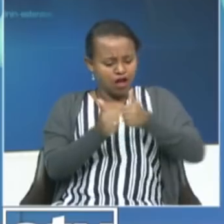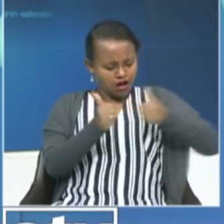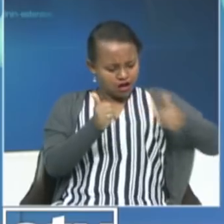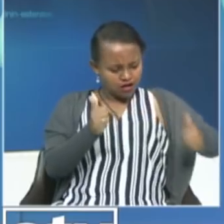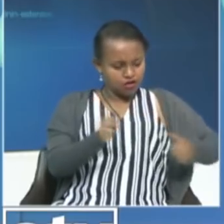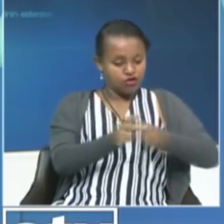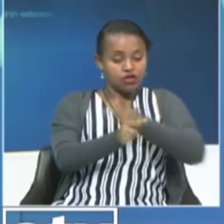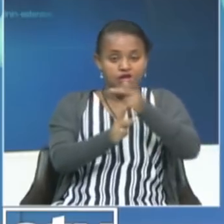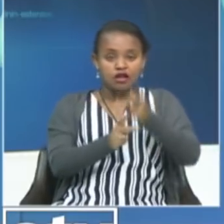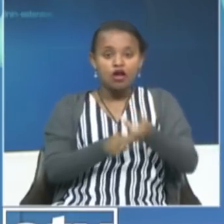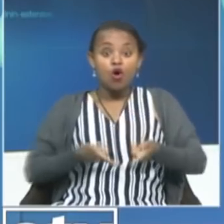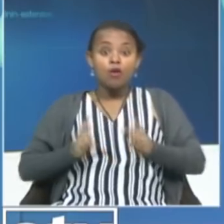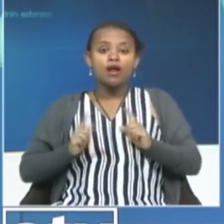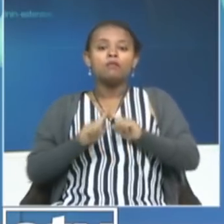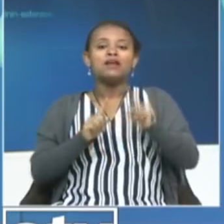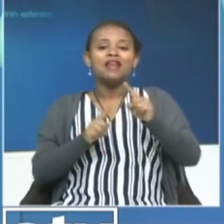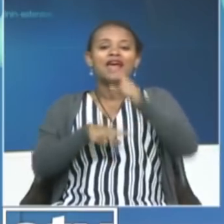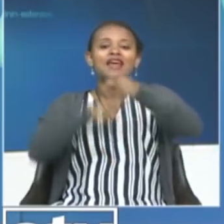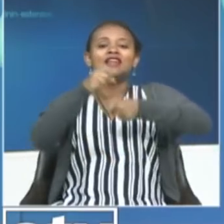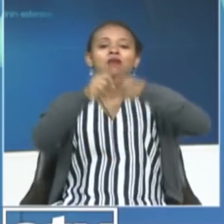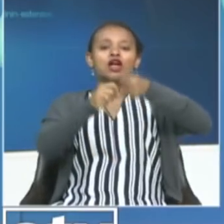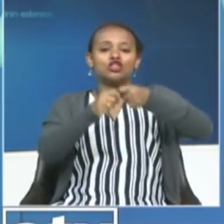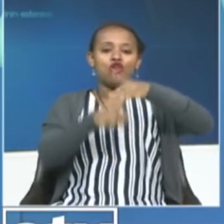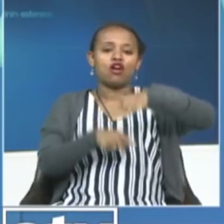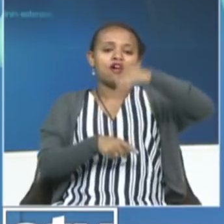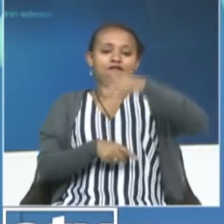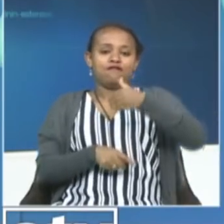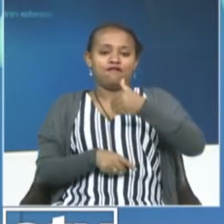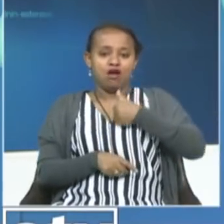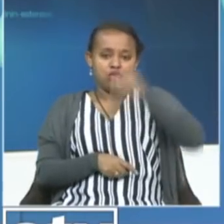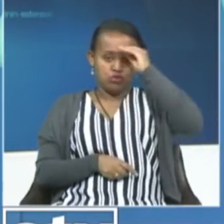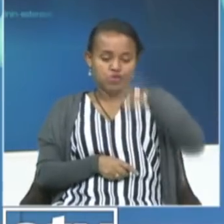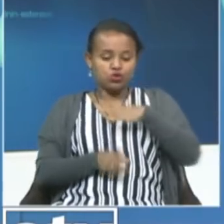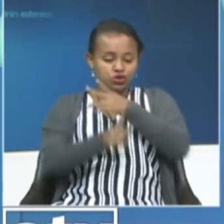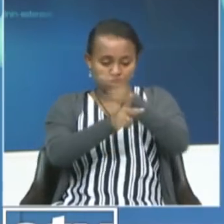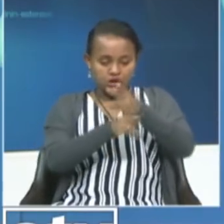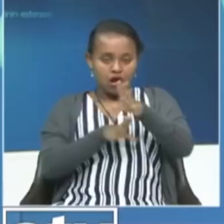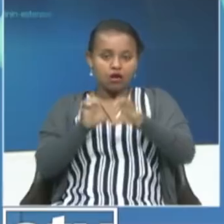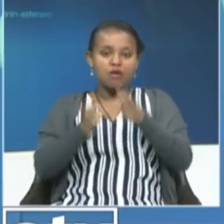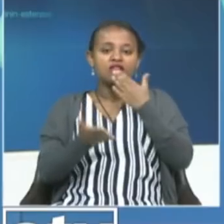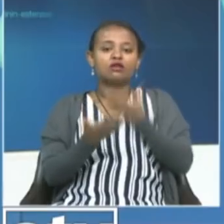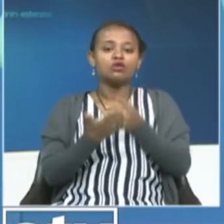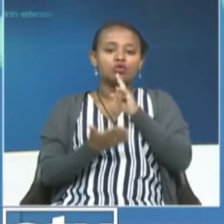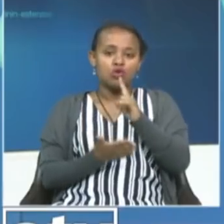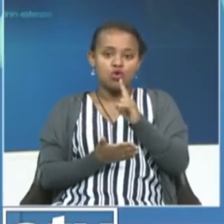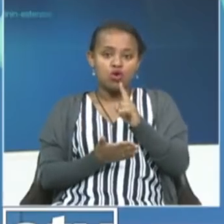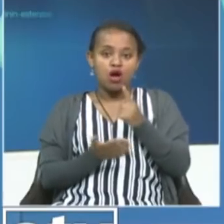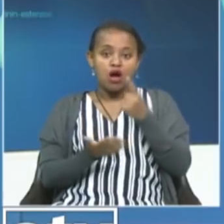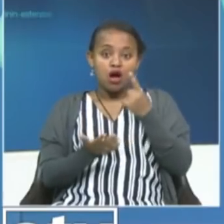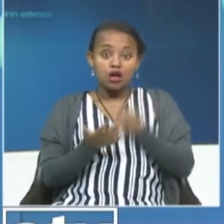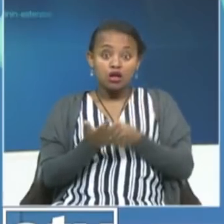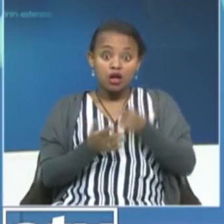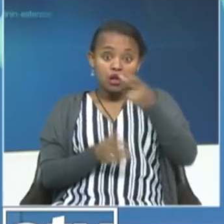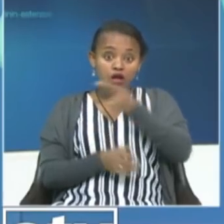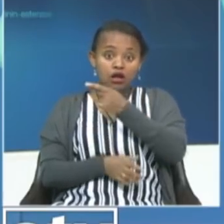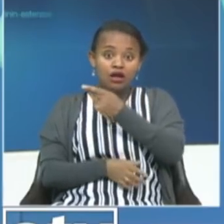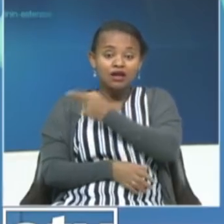መኖር፣ በተለይ እድሜም ከፍ ያሉ ሰዎችንም ጨምሮ ማለት ነው፣ ጥንቃቄ ማድረግ ጥሩ ነው። ለህክምናም አንድ አሳሳች አጋጣሚ እሱ